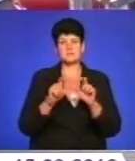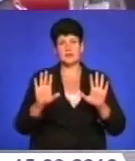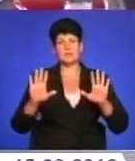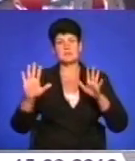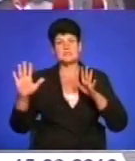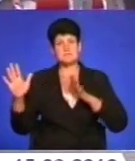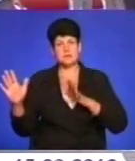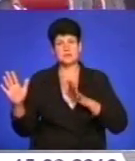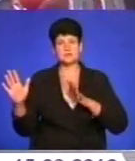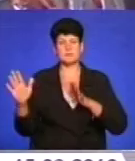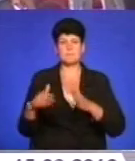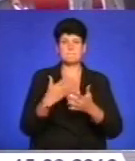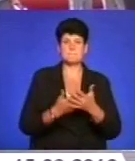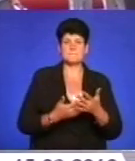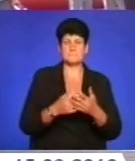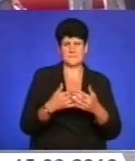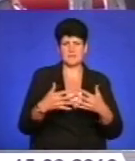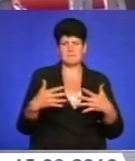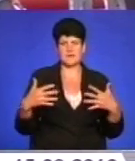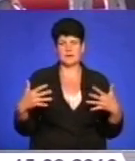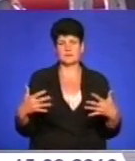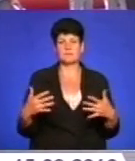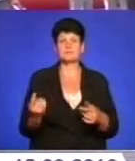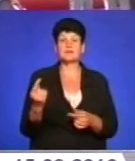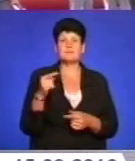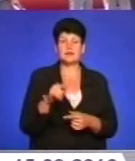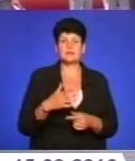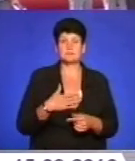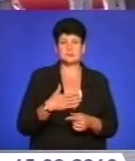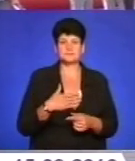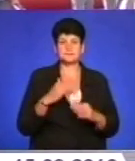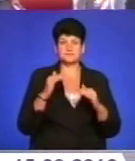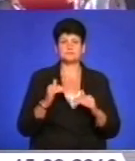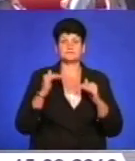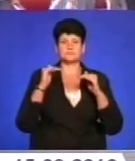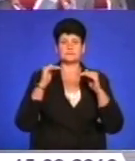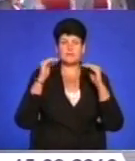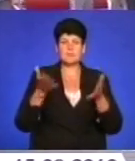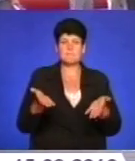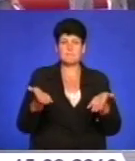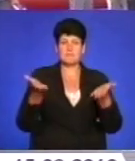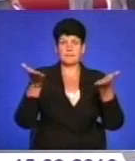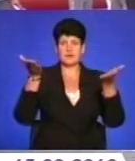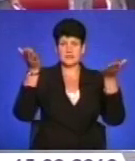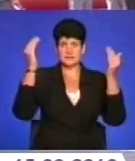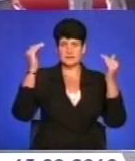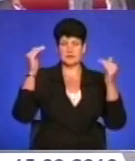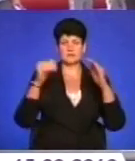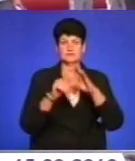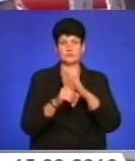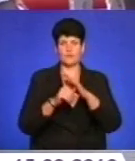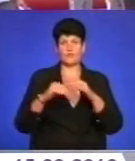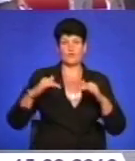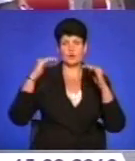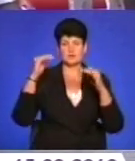событиями, предметами. При этом мы, подняв платформу в воздух на высоту порядка